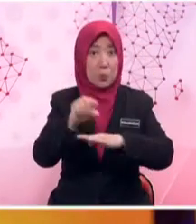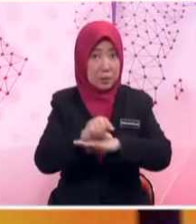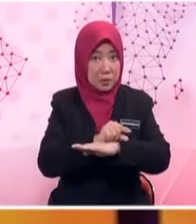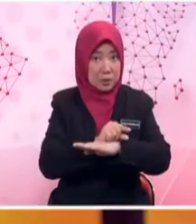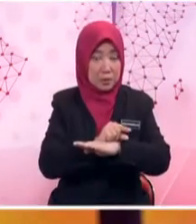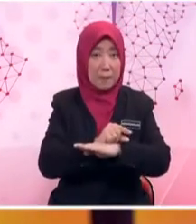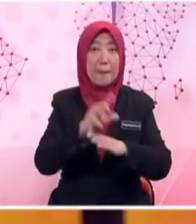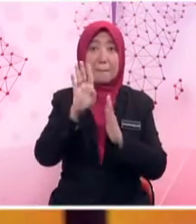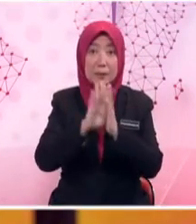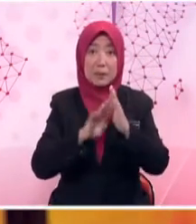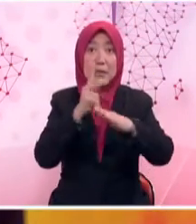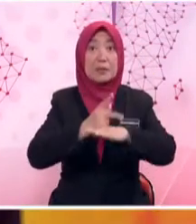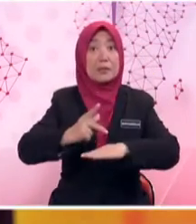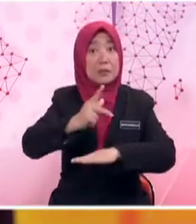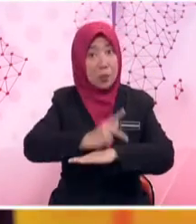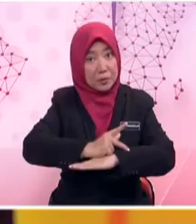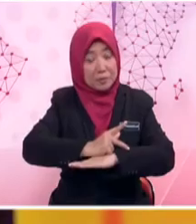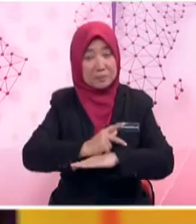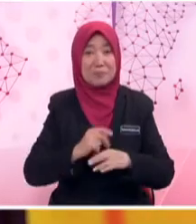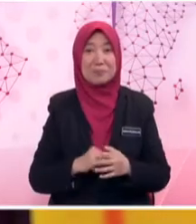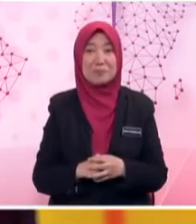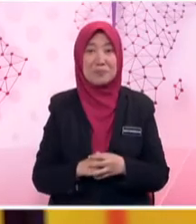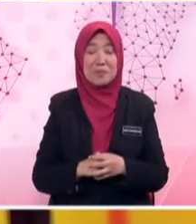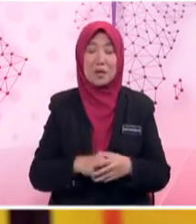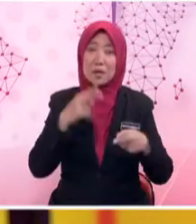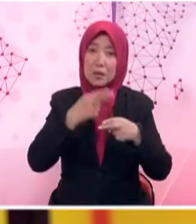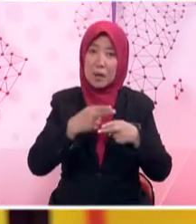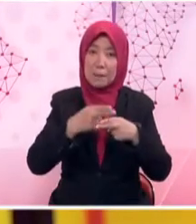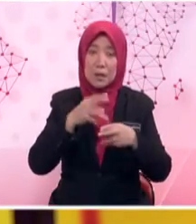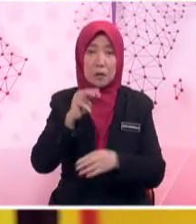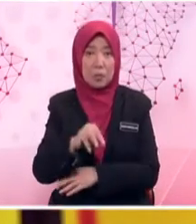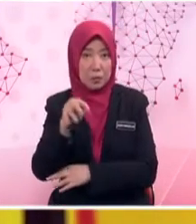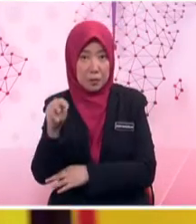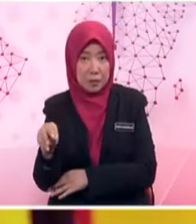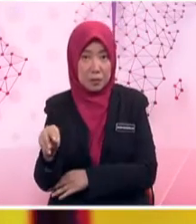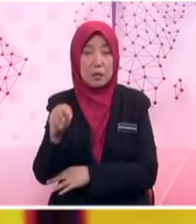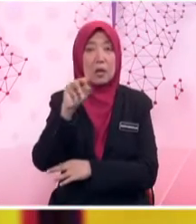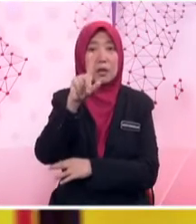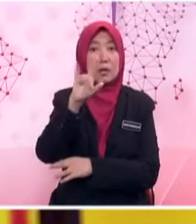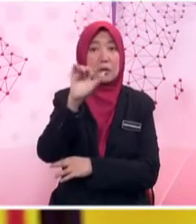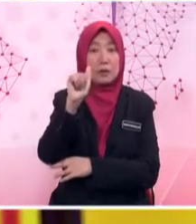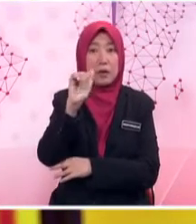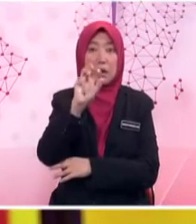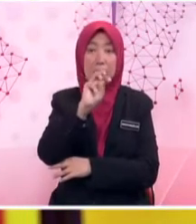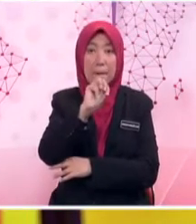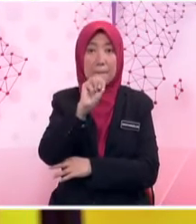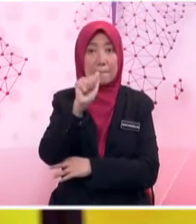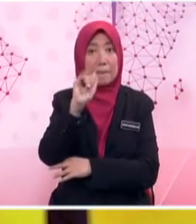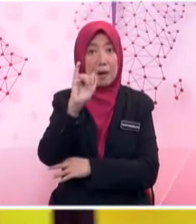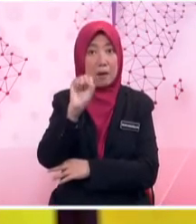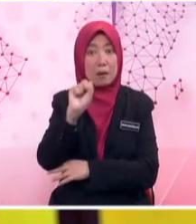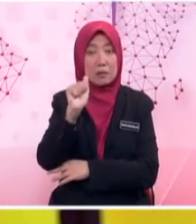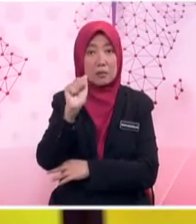berkebun. So cikgu guna nama murid ni, Lia Maisara bersama